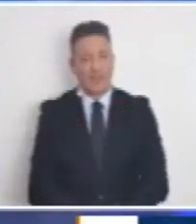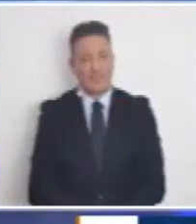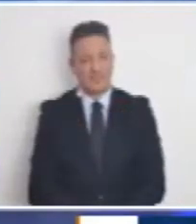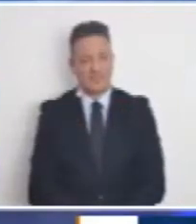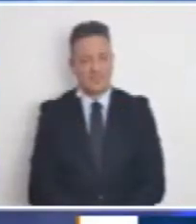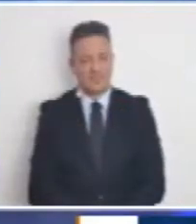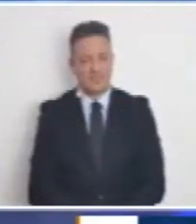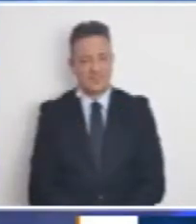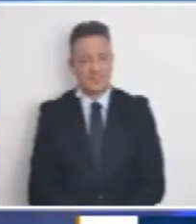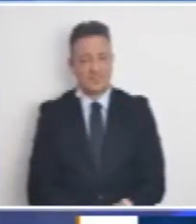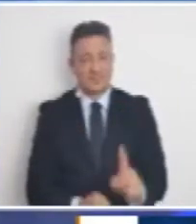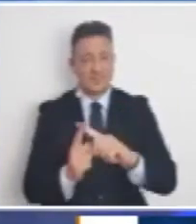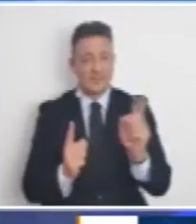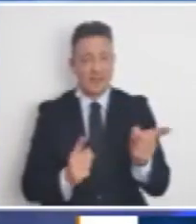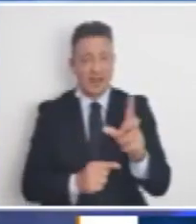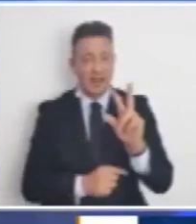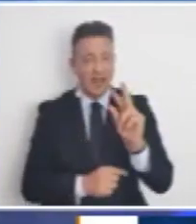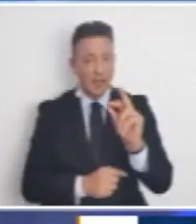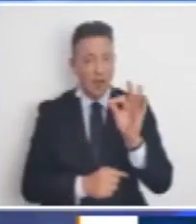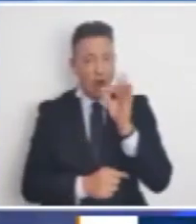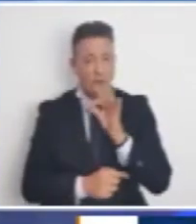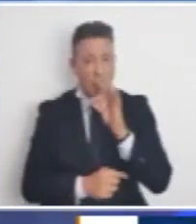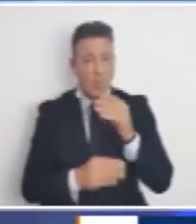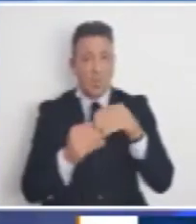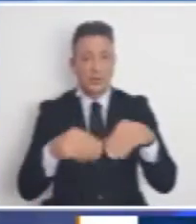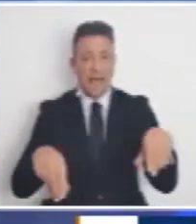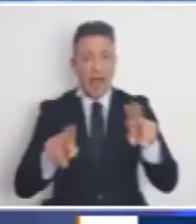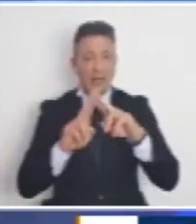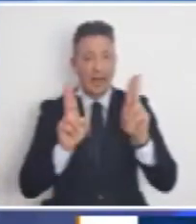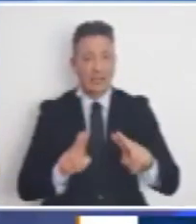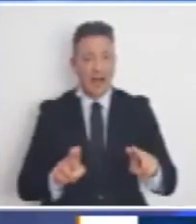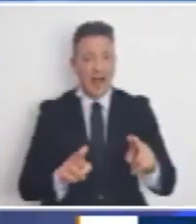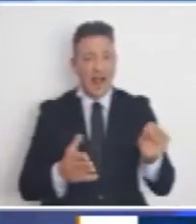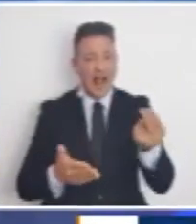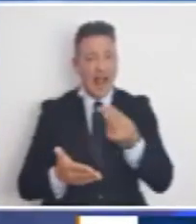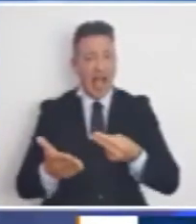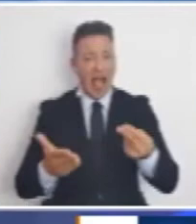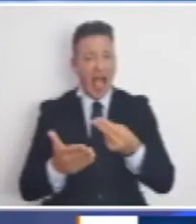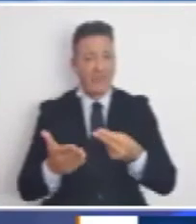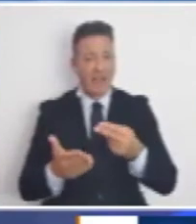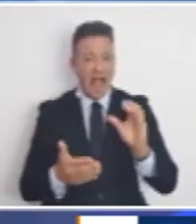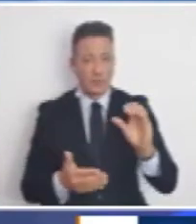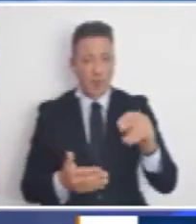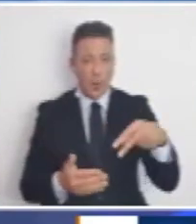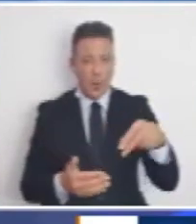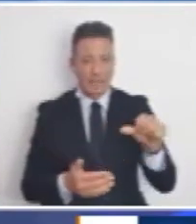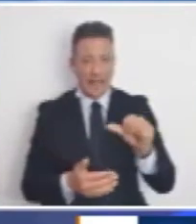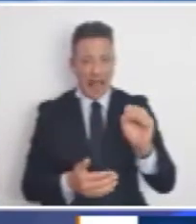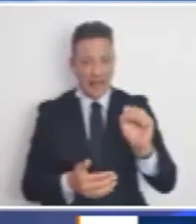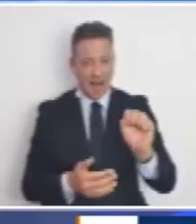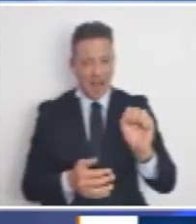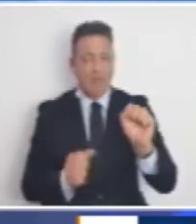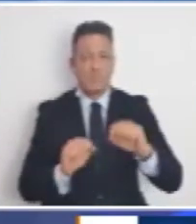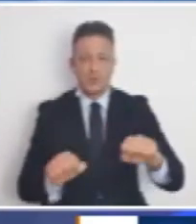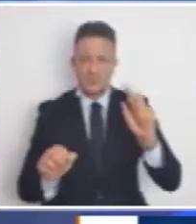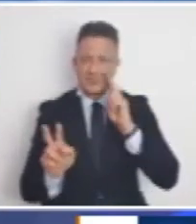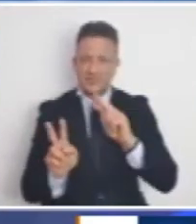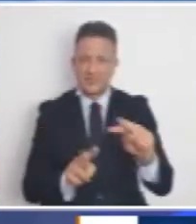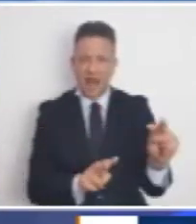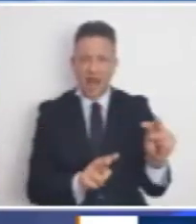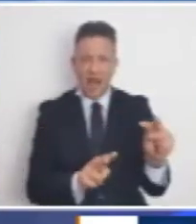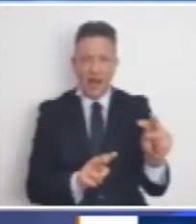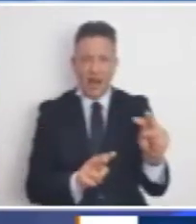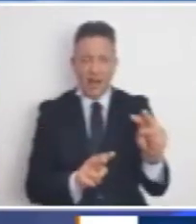fino al 30 ottobre al museo internazionale della grafica di castronuovo di sant'andrea è possibile visitare preferibilmente su